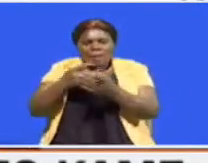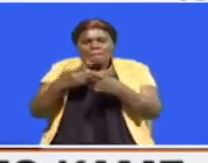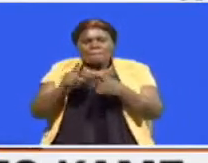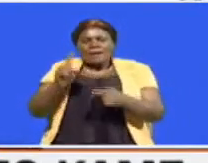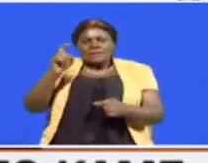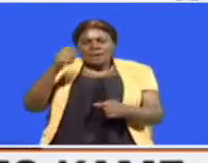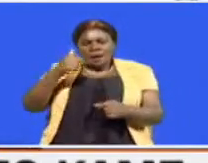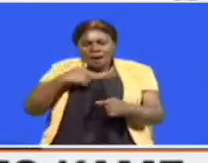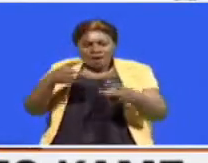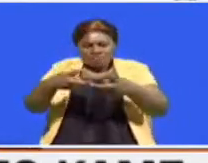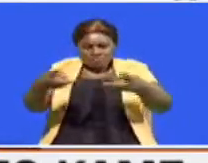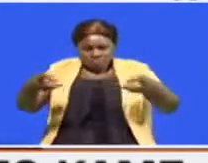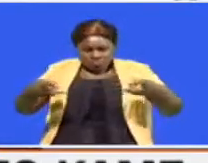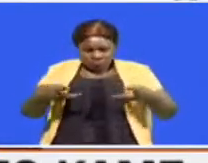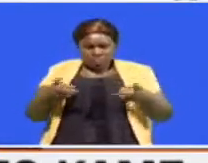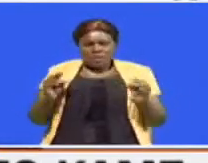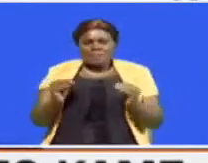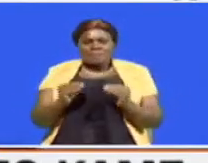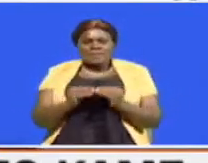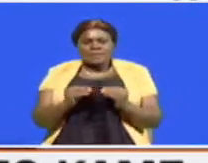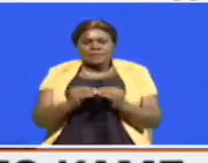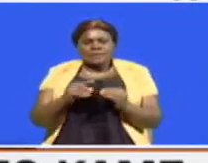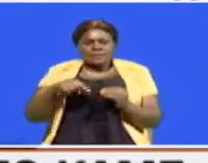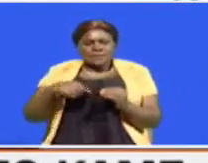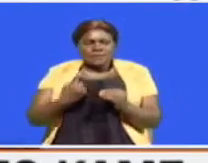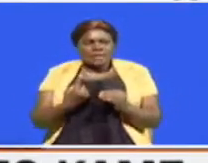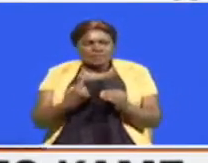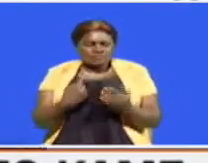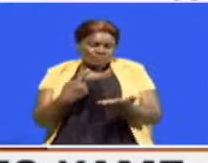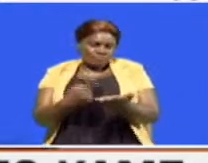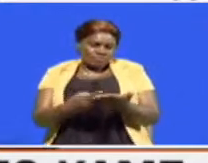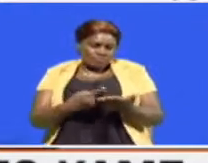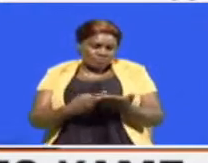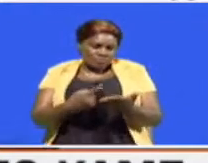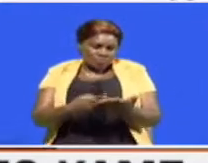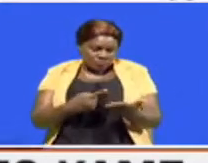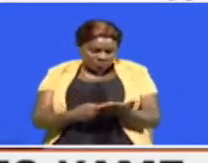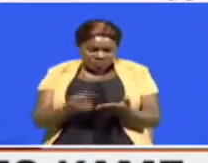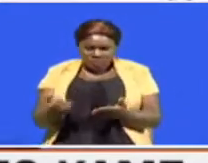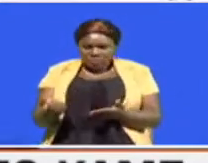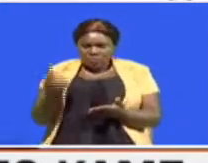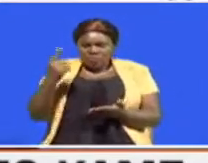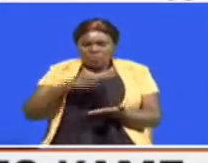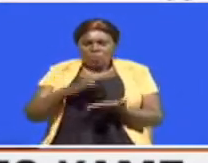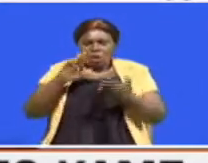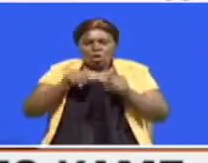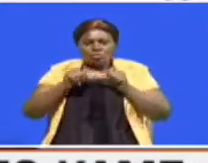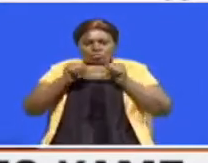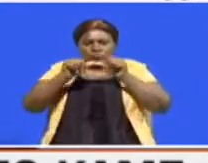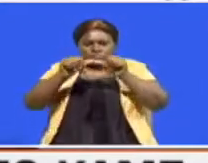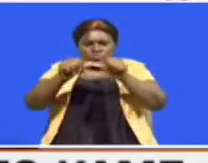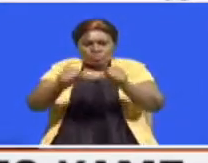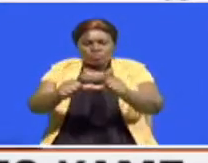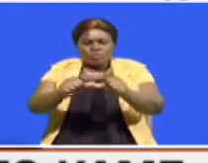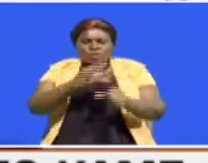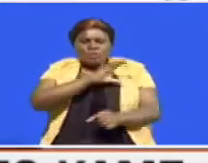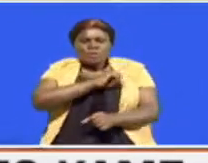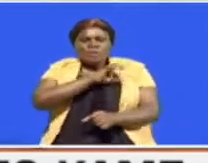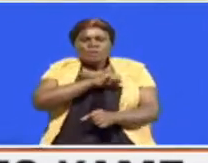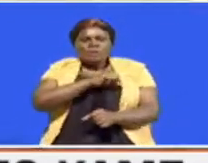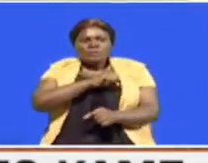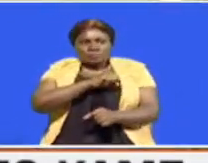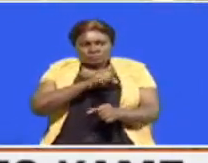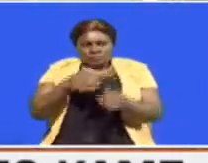have a round table meeting where we will discuss and come up with more sustainable and resilient